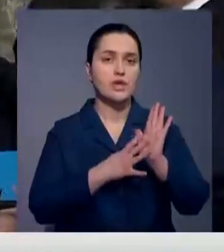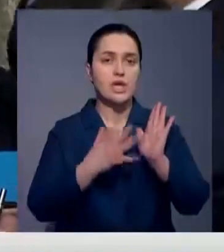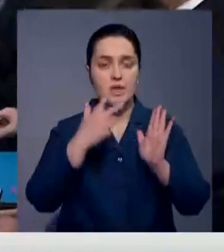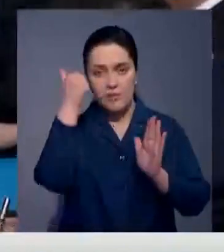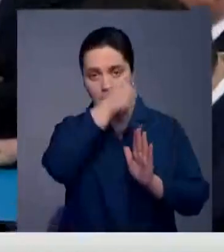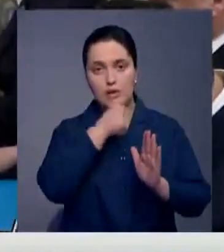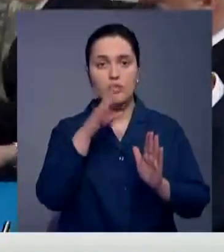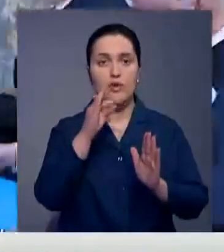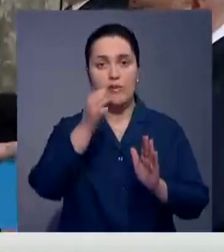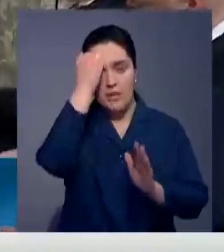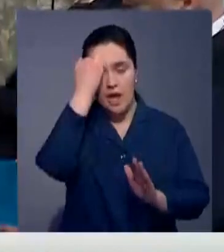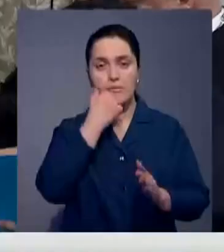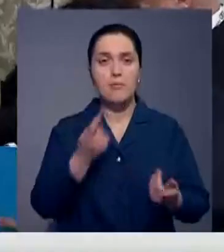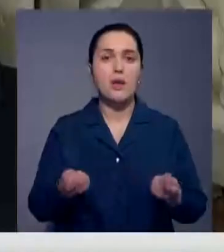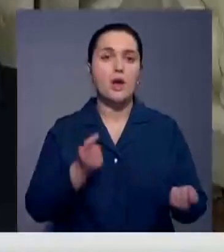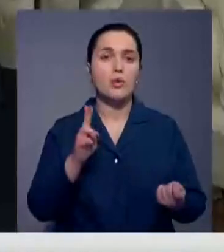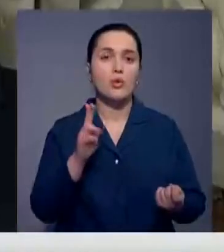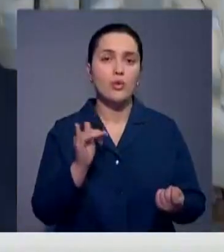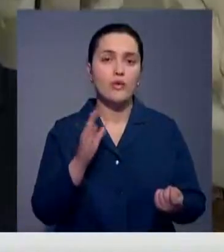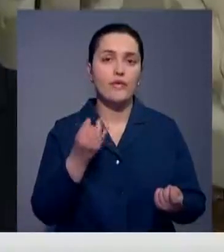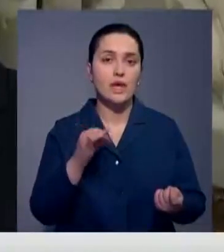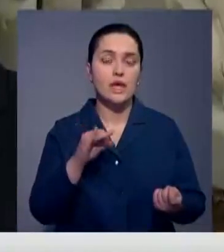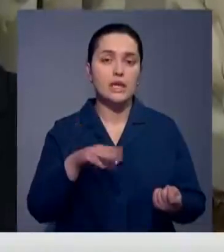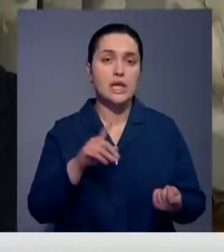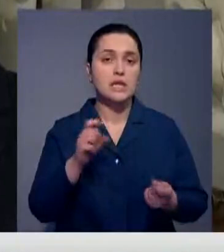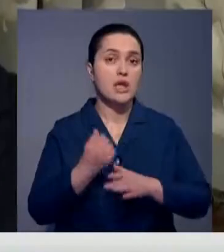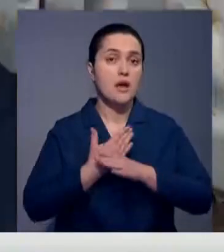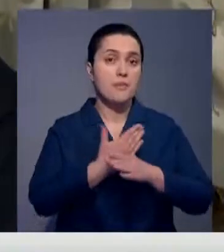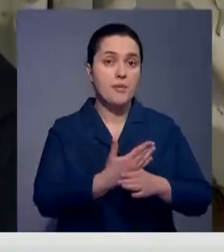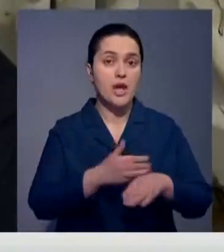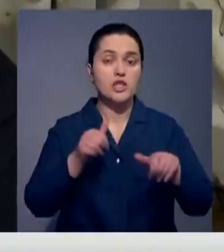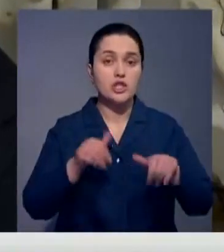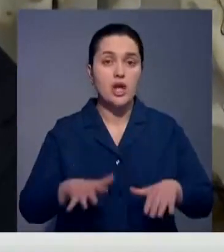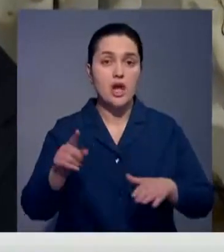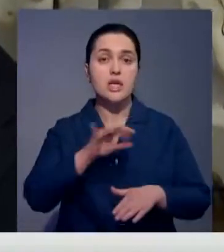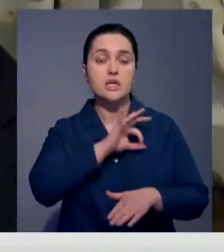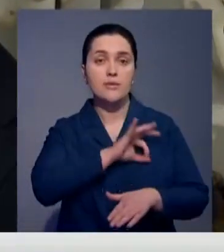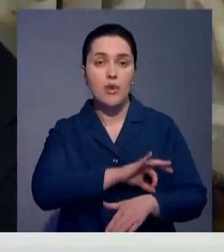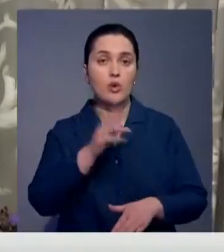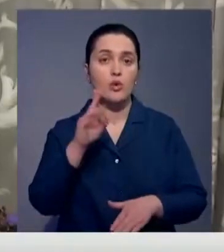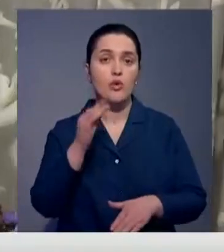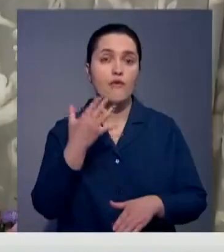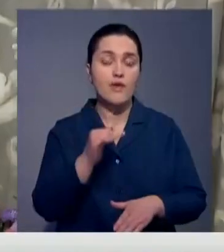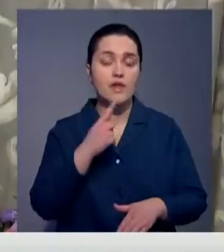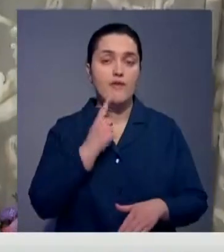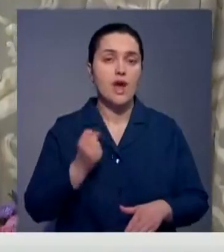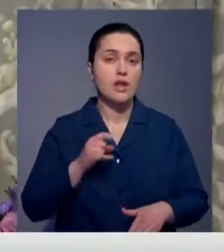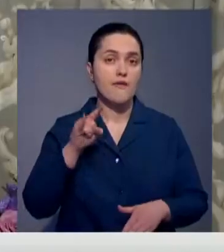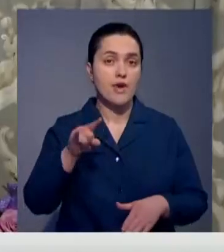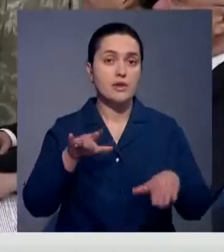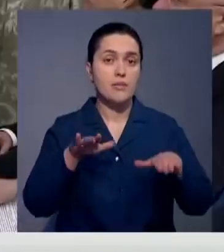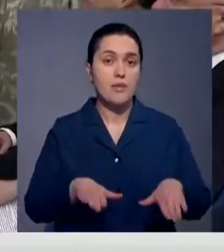поблагодарил правительство кувейта за содействие в решении вопросов использования кувейтских военно-воздушных баз во время проведения операции